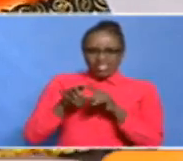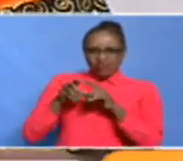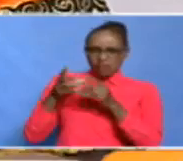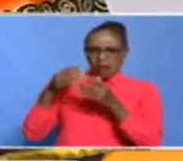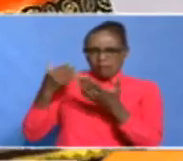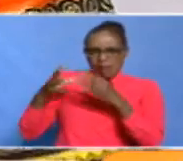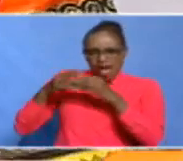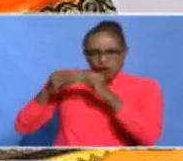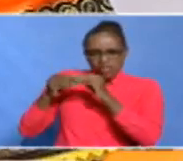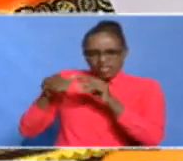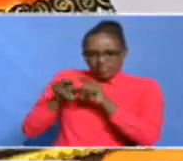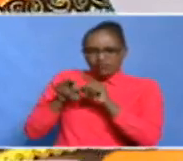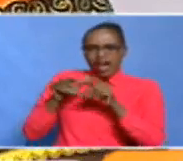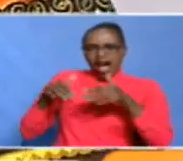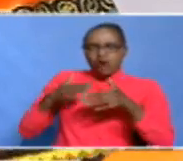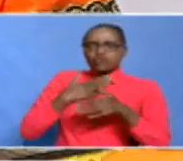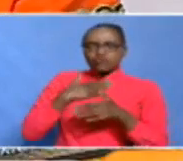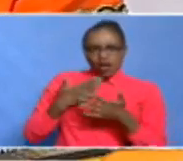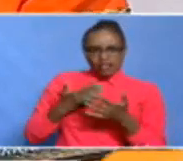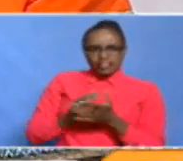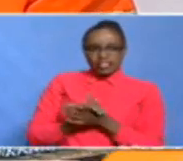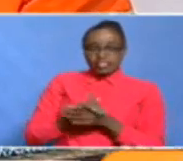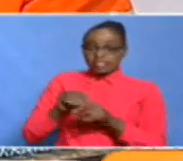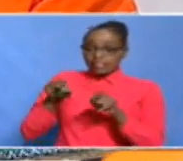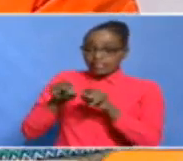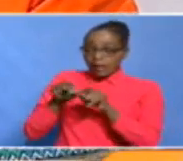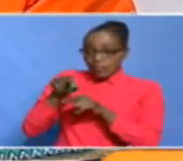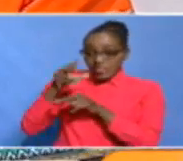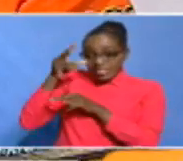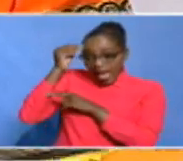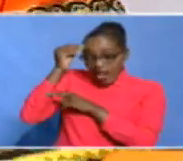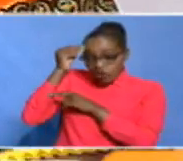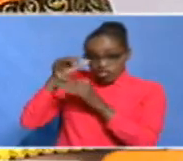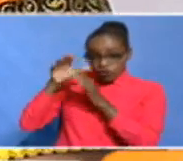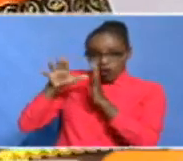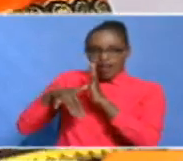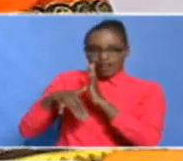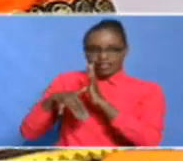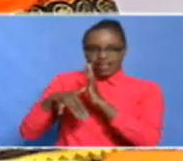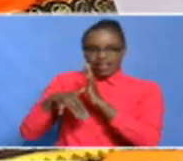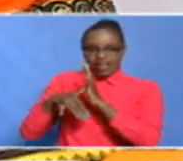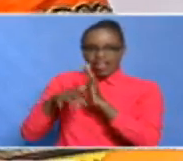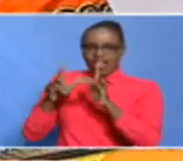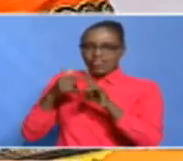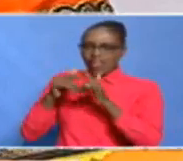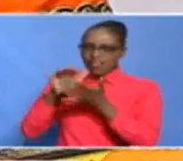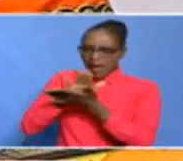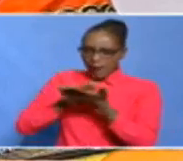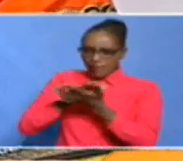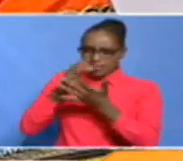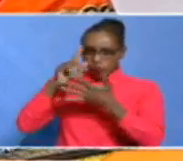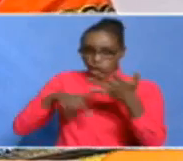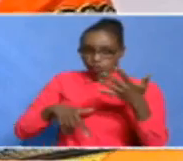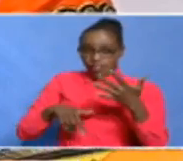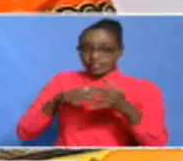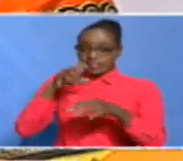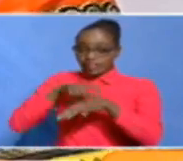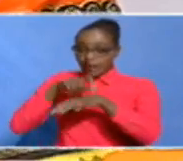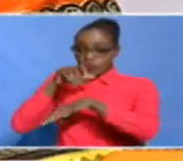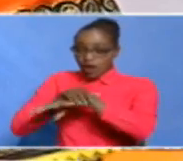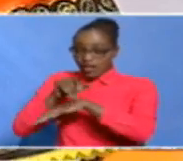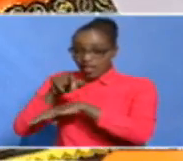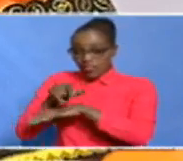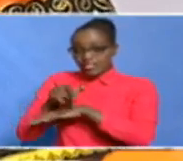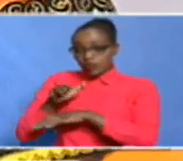labda vile alivyoumbwa yuko kama unavyopenda. Sasa hii elimu itakuja baadaye sana. Na kitu cha msingi ni kwamba wewe ukishampata huyu